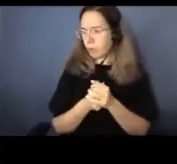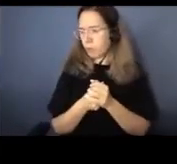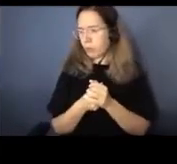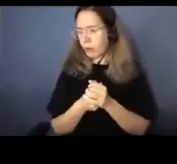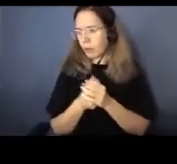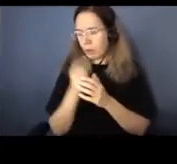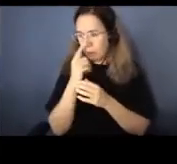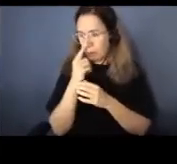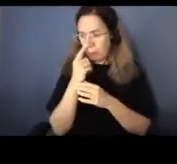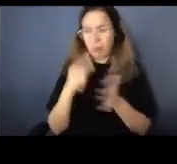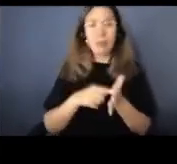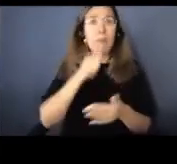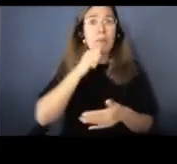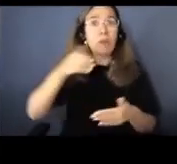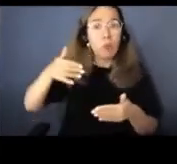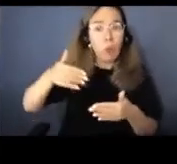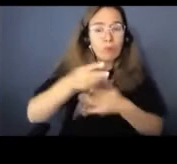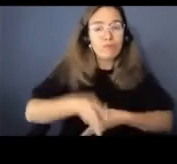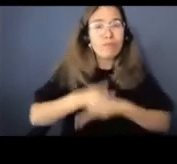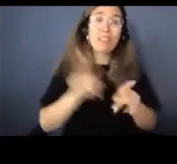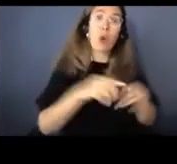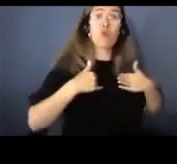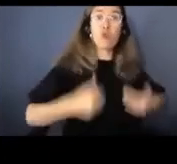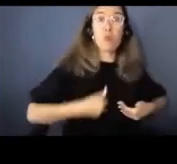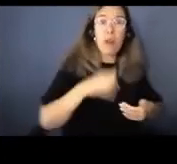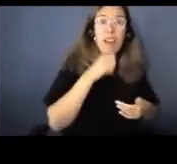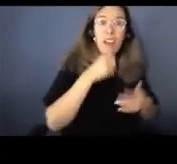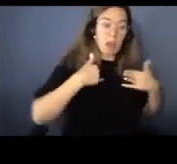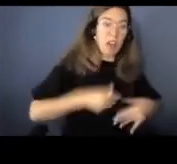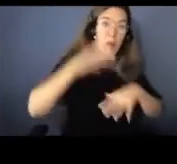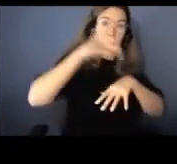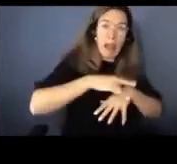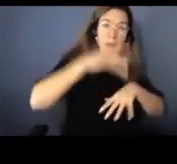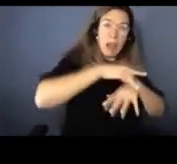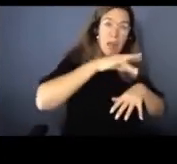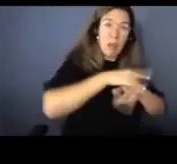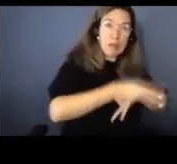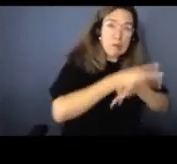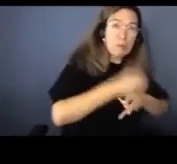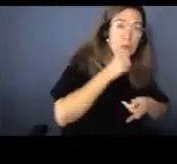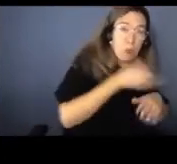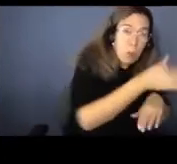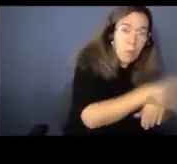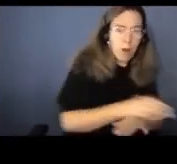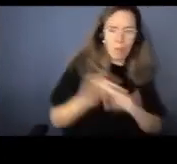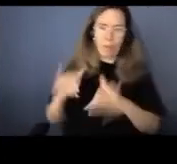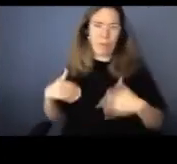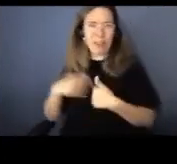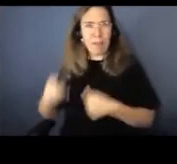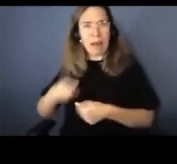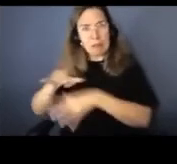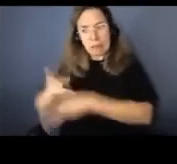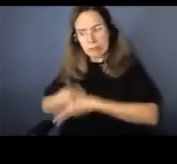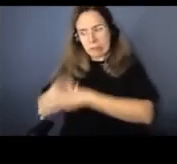à la fin de vie, aux soins de fin de vie pour les humains, où on pourrait dire que, bon, si on fait face à une certaine